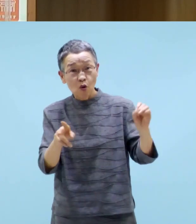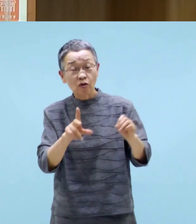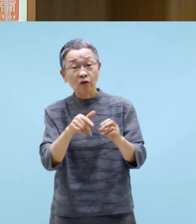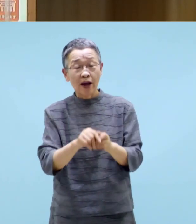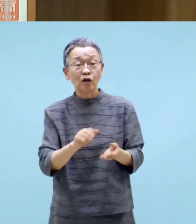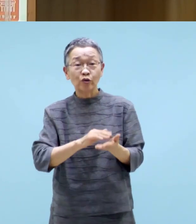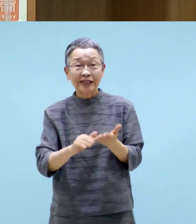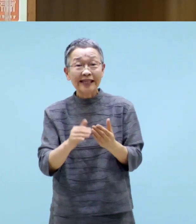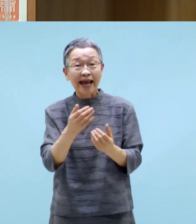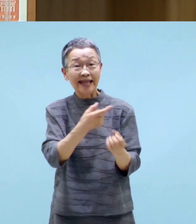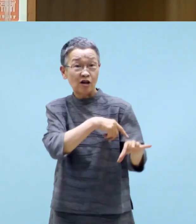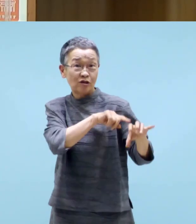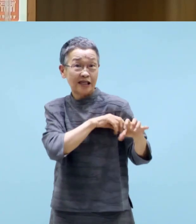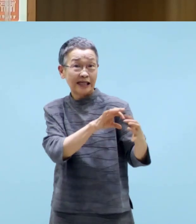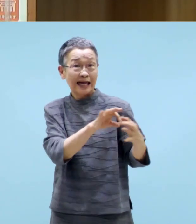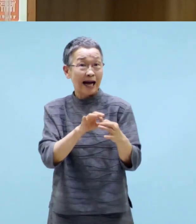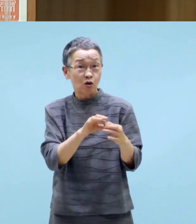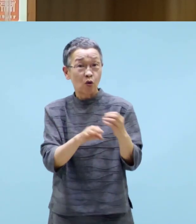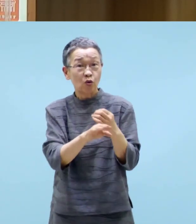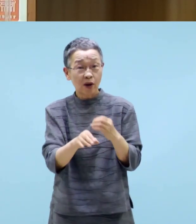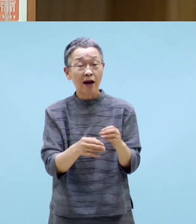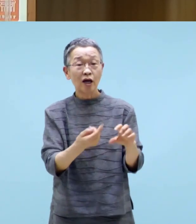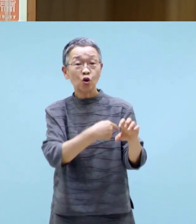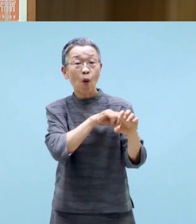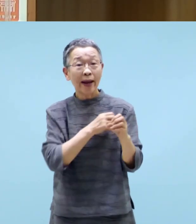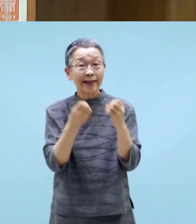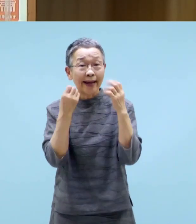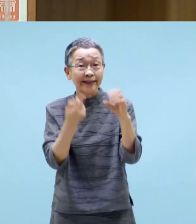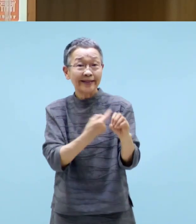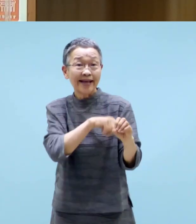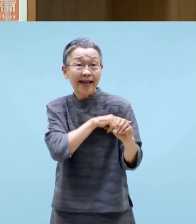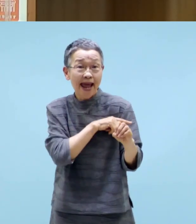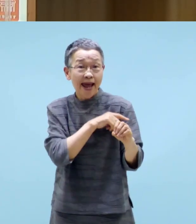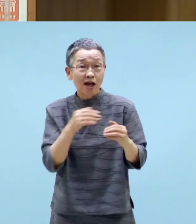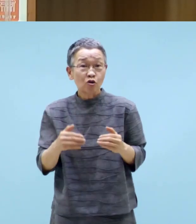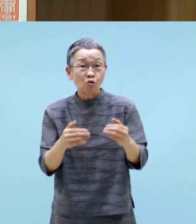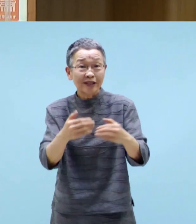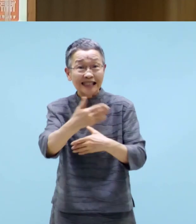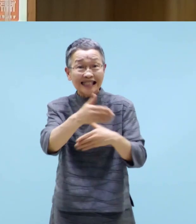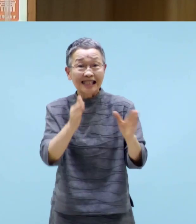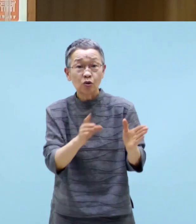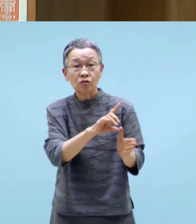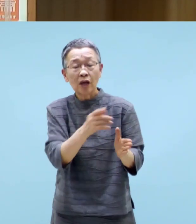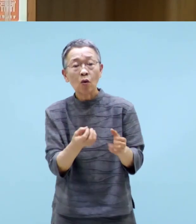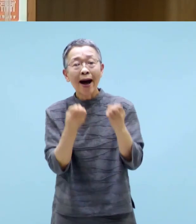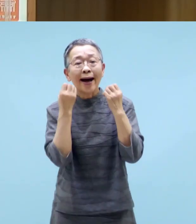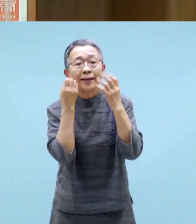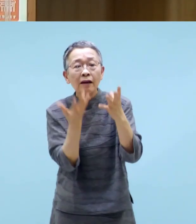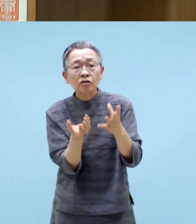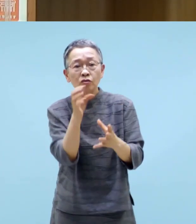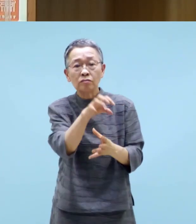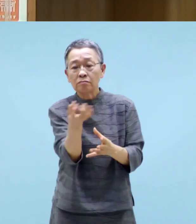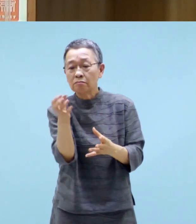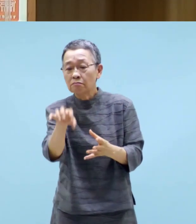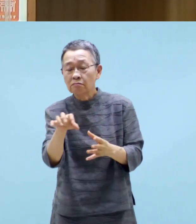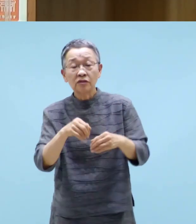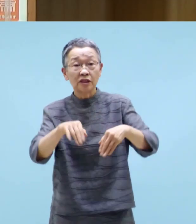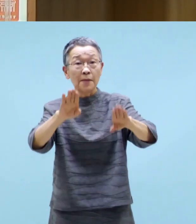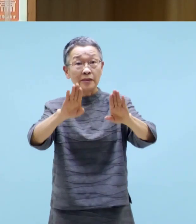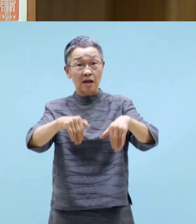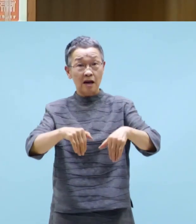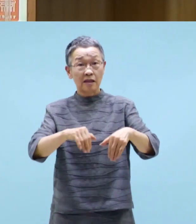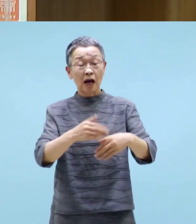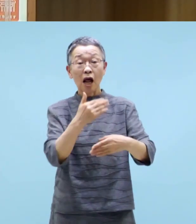長、また省エネ、新エネ促進室、こういったものも新設など取り組みました。 まあ、同